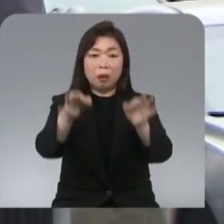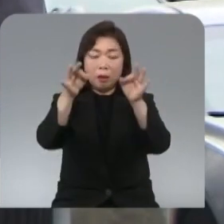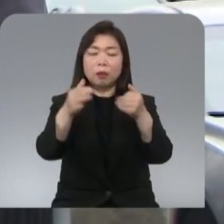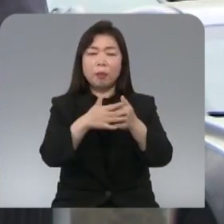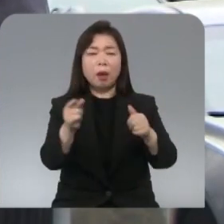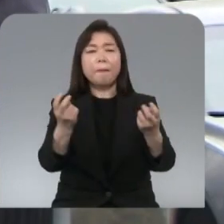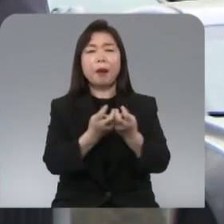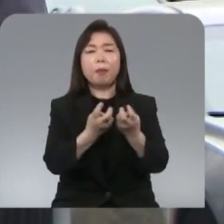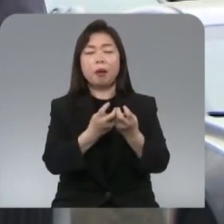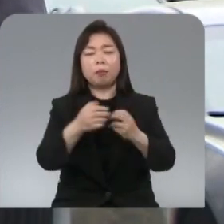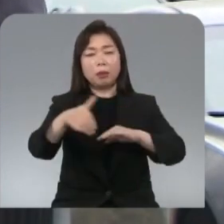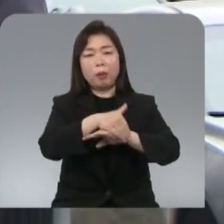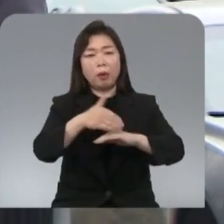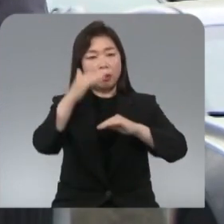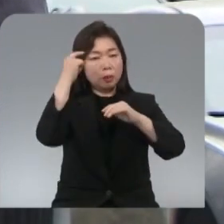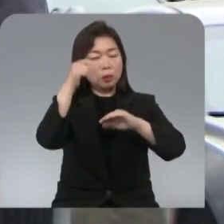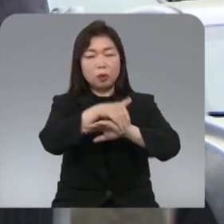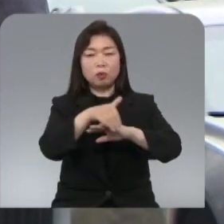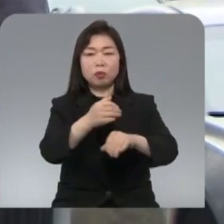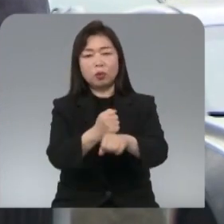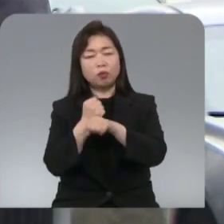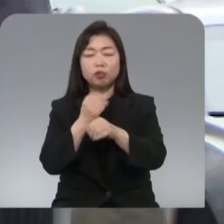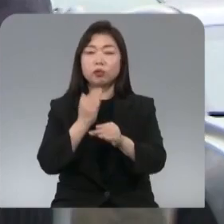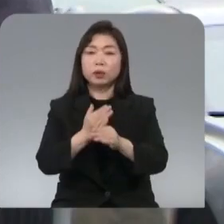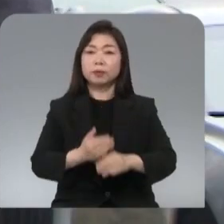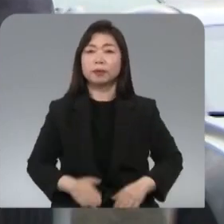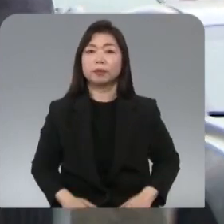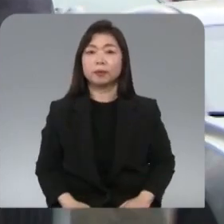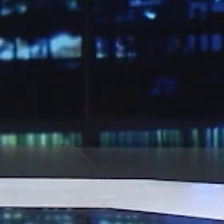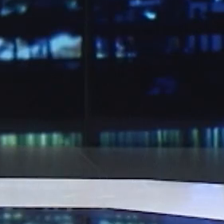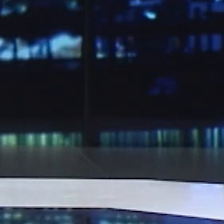마련하겠다고 밝혔습니다. 워싱턴에서 KBS 뉴스 김양순입니다.